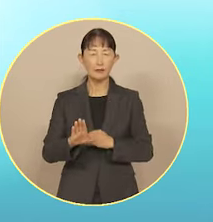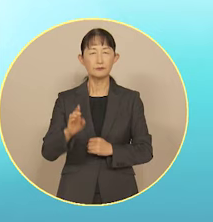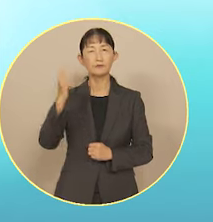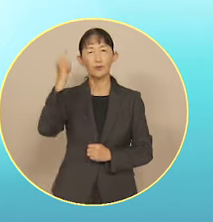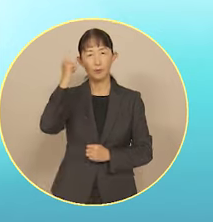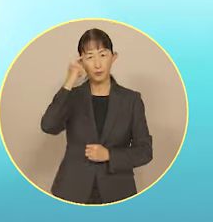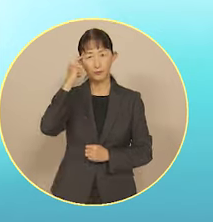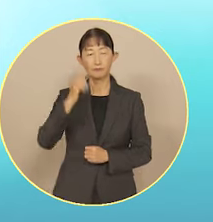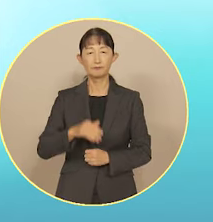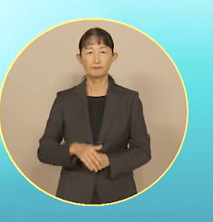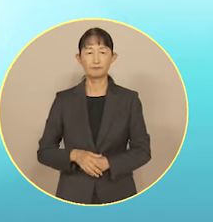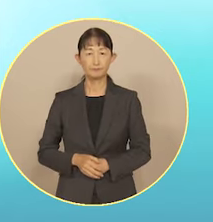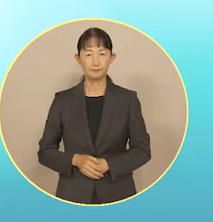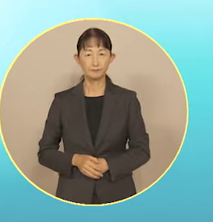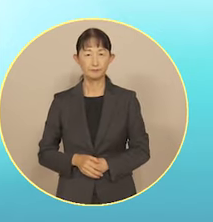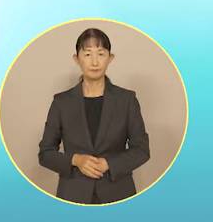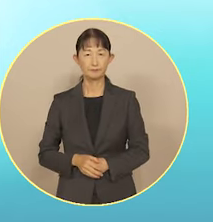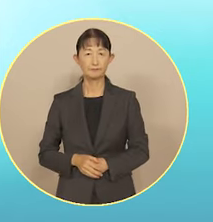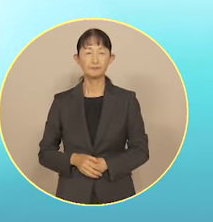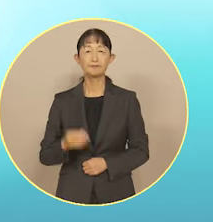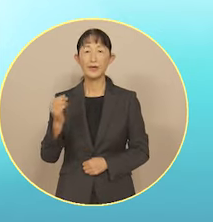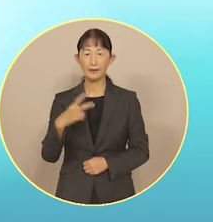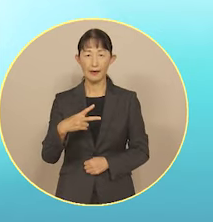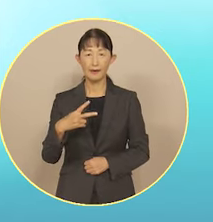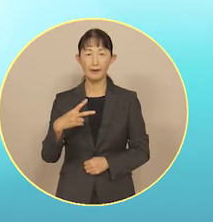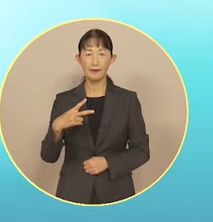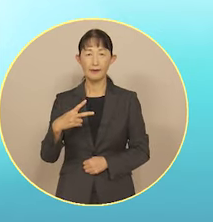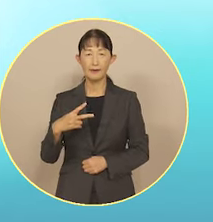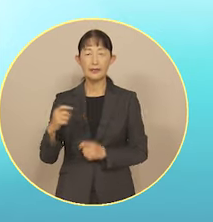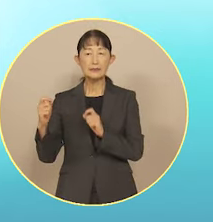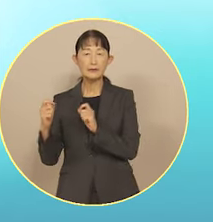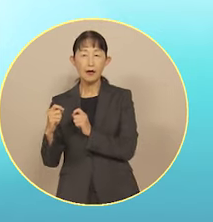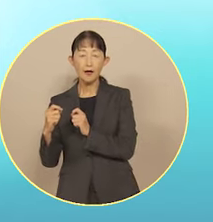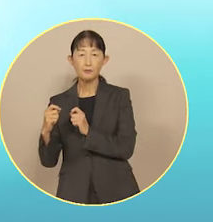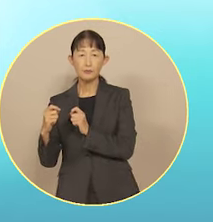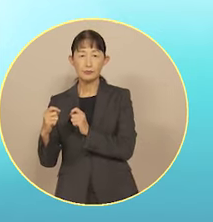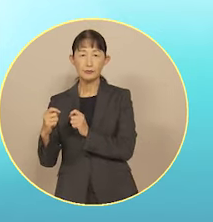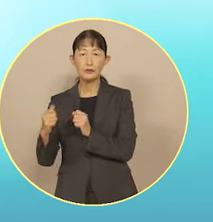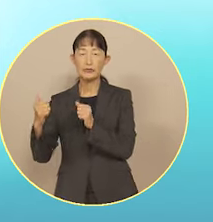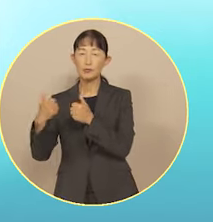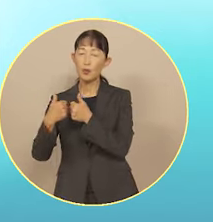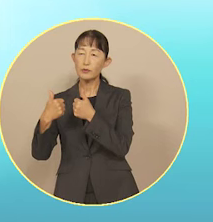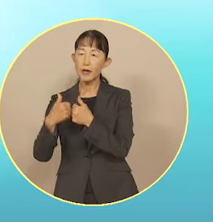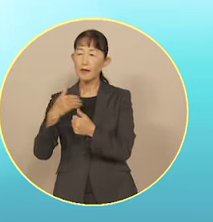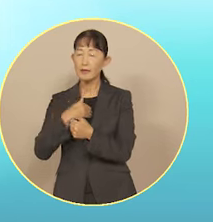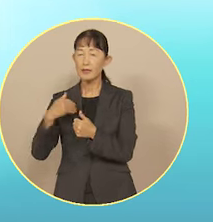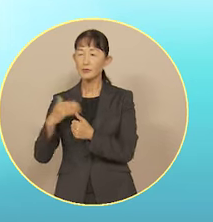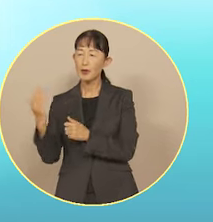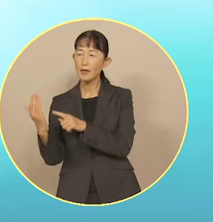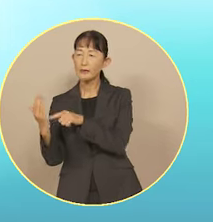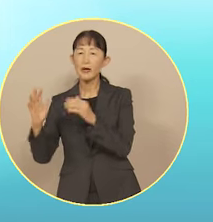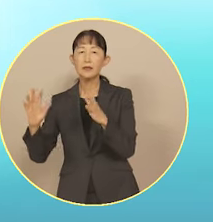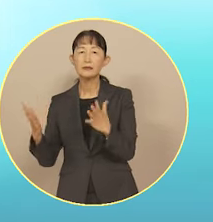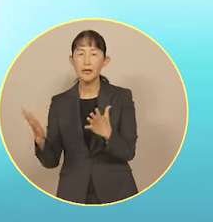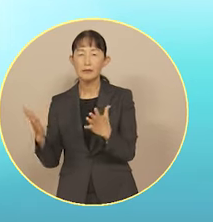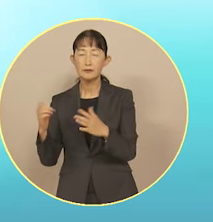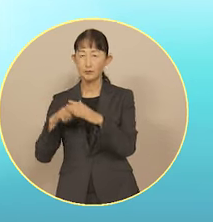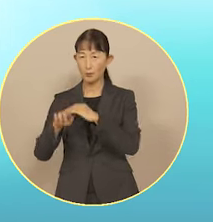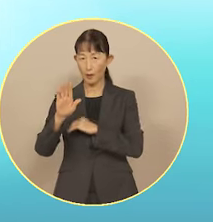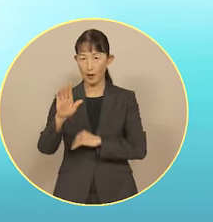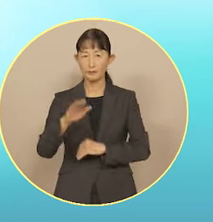小さな欲求がですね鈍らせてしまってまた近くに相談する相手がいないとかまそういったことがあるよう